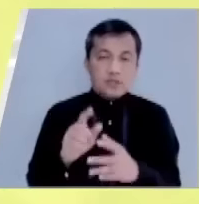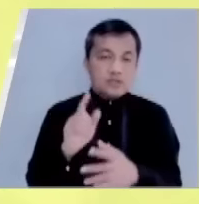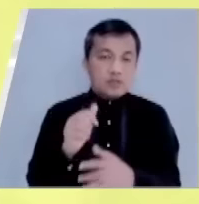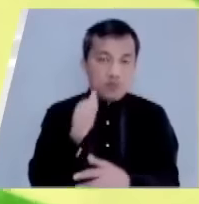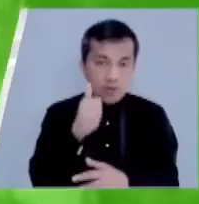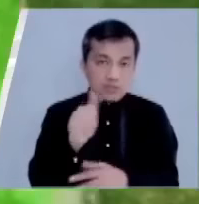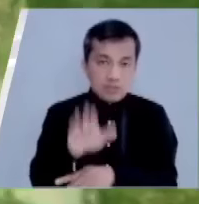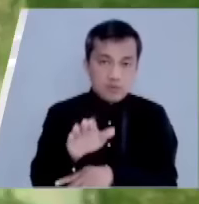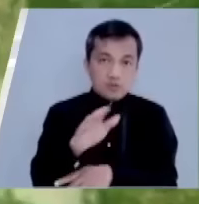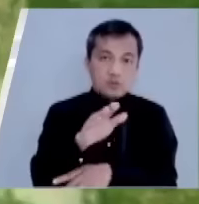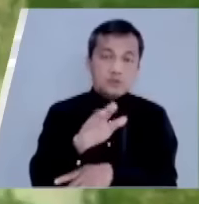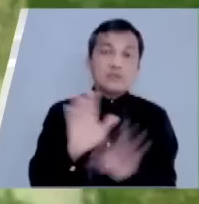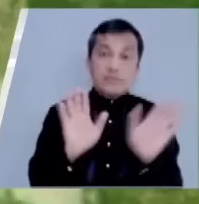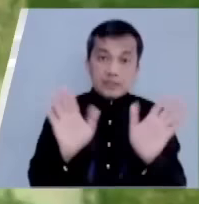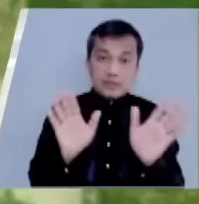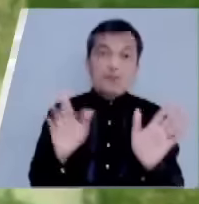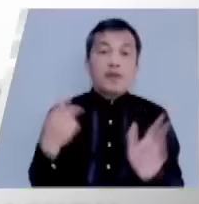sa Linggo.